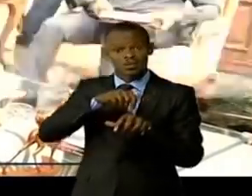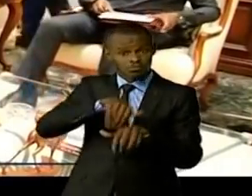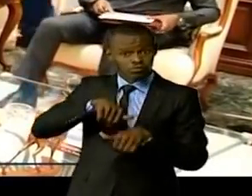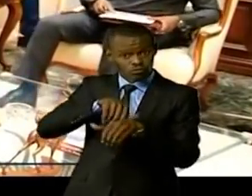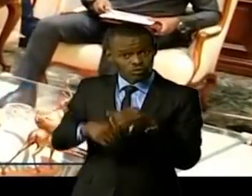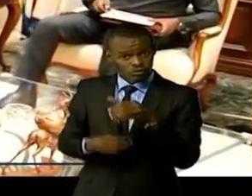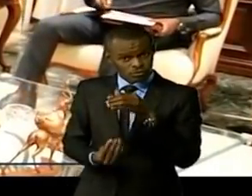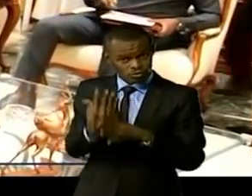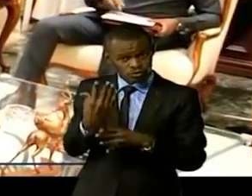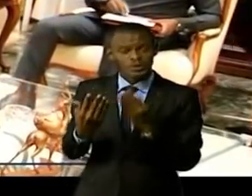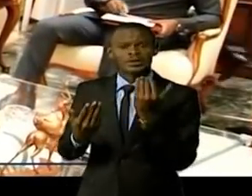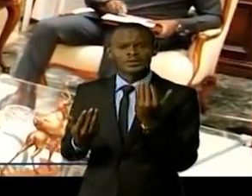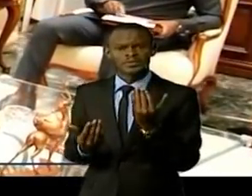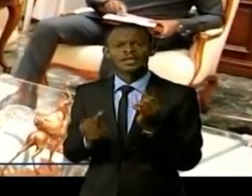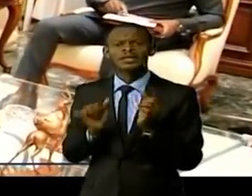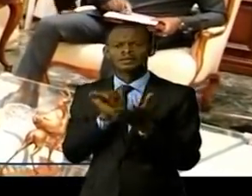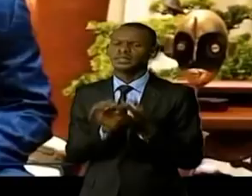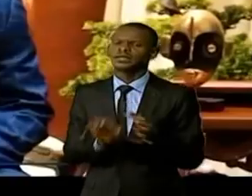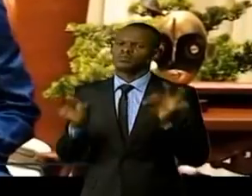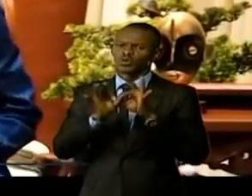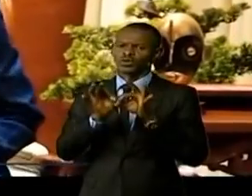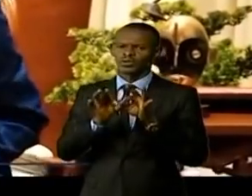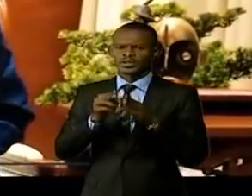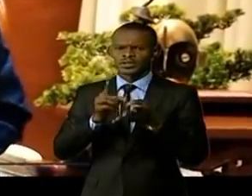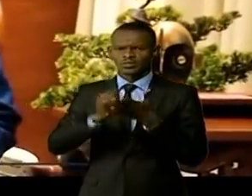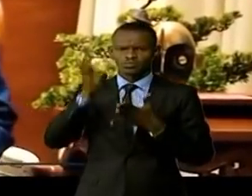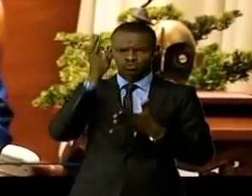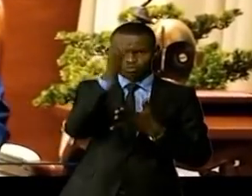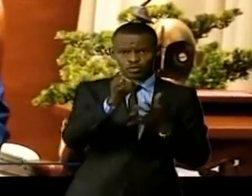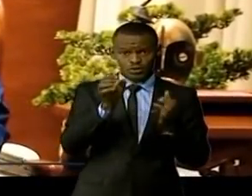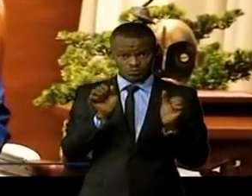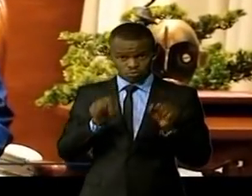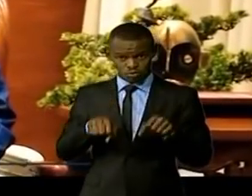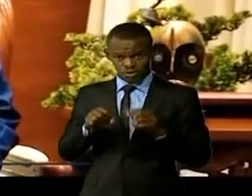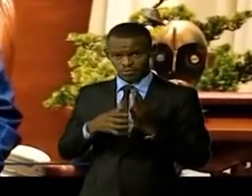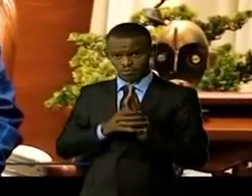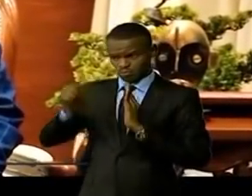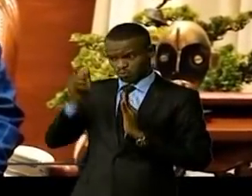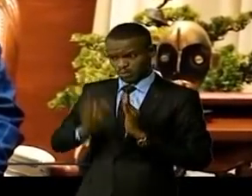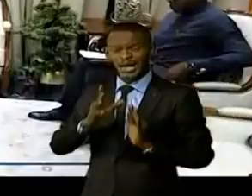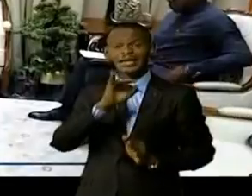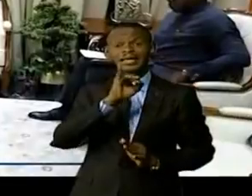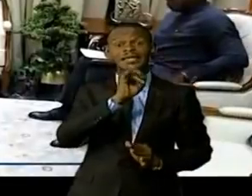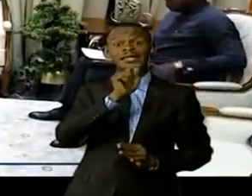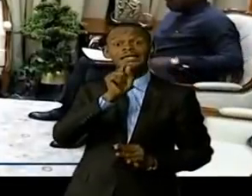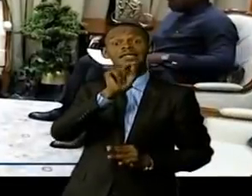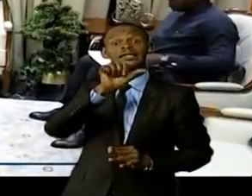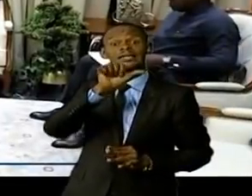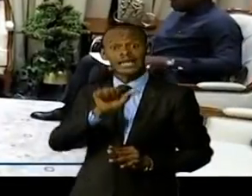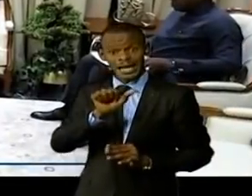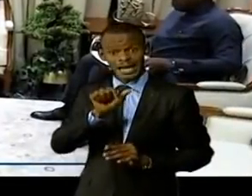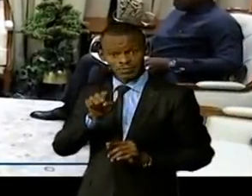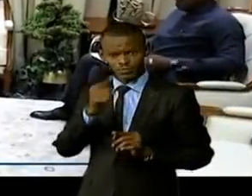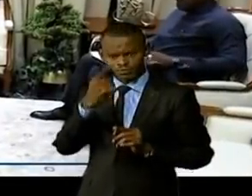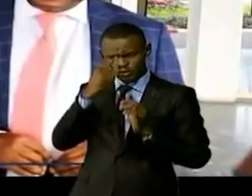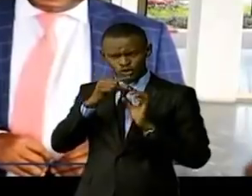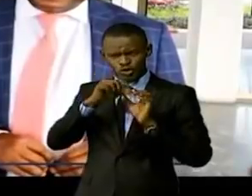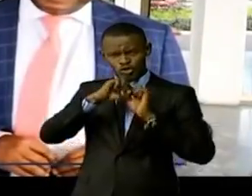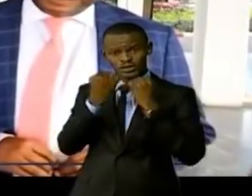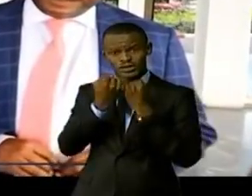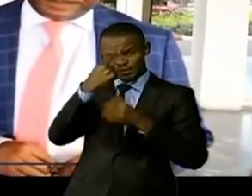prochaine, les experts de l'IITA se rendront dans les différents sites pour assurer le meilleur rendement